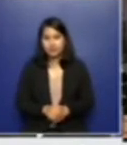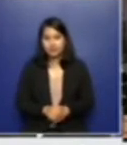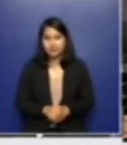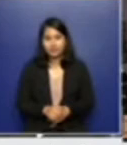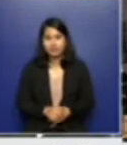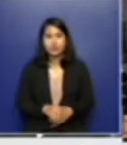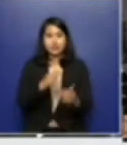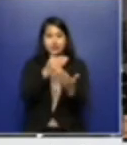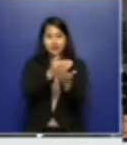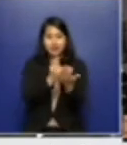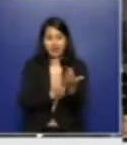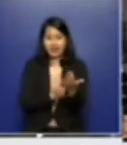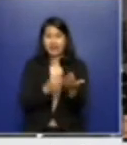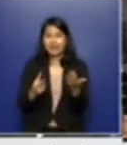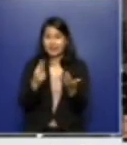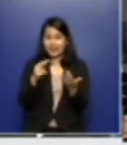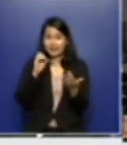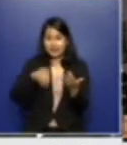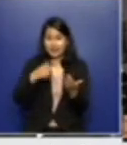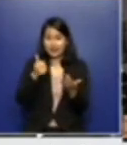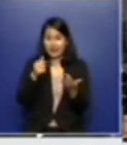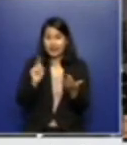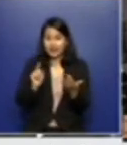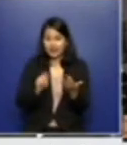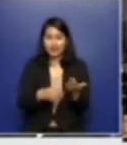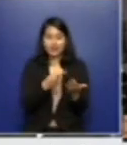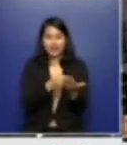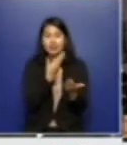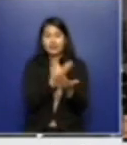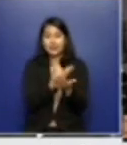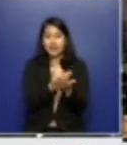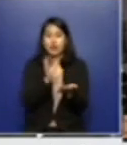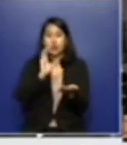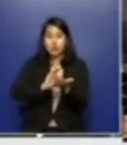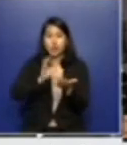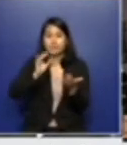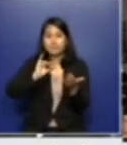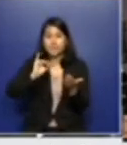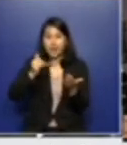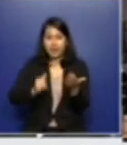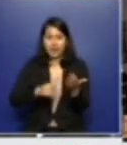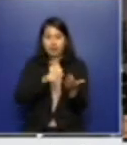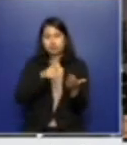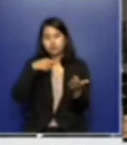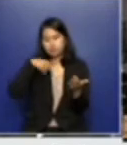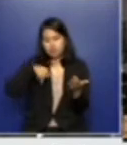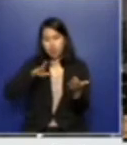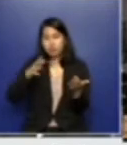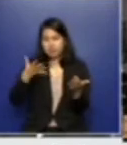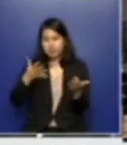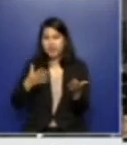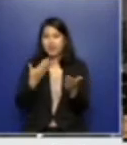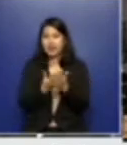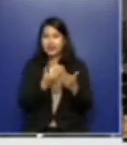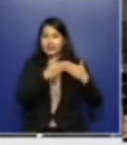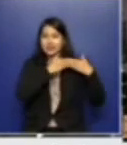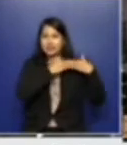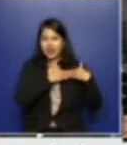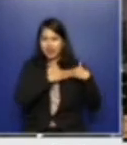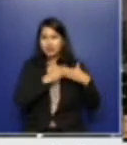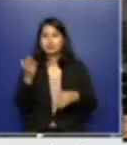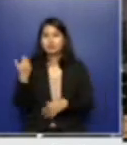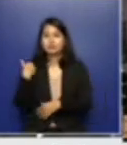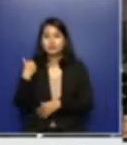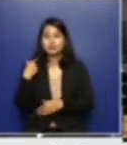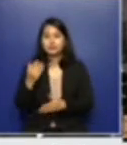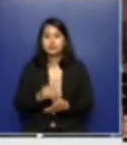รายการนั้นนะคะที่สามารถตัดได้เพิ่มก็จะมีงบรายจ่ายลงทุนบางรายการที่ไม่เกิดประโยชน์และยังสร้างภาระให้กับรายจ่ายประจำ